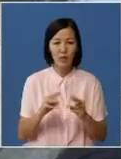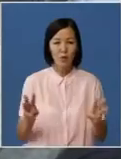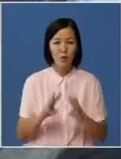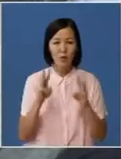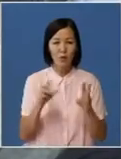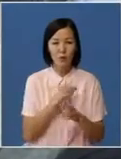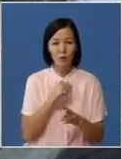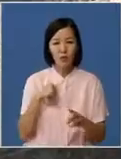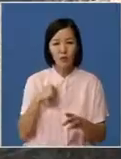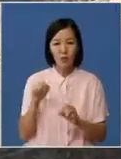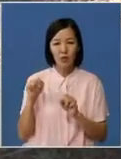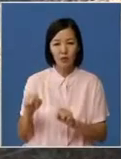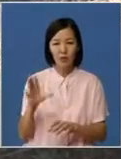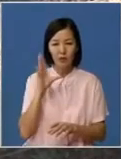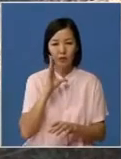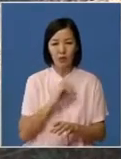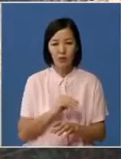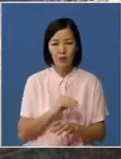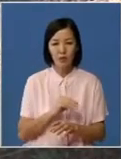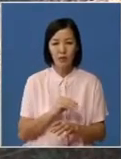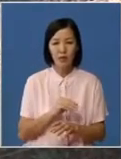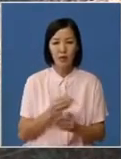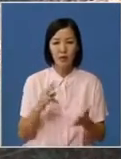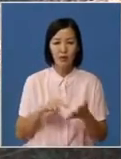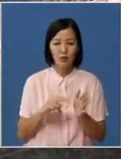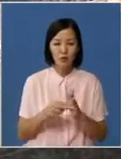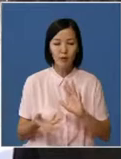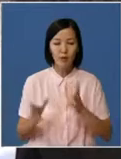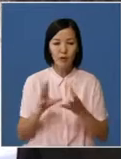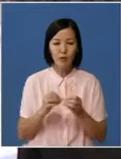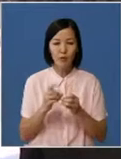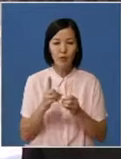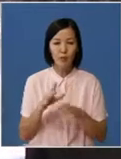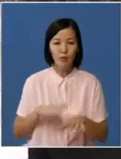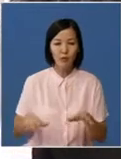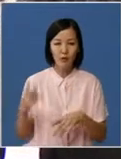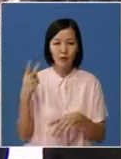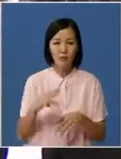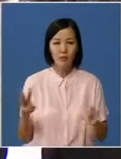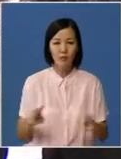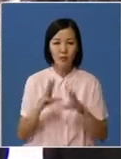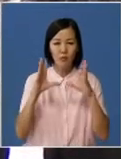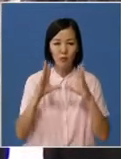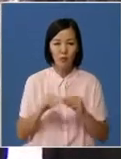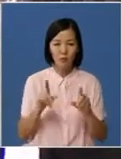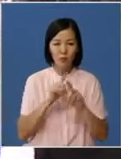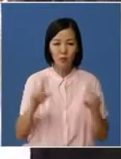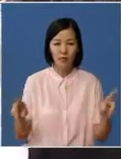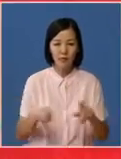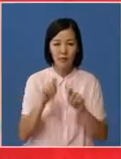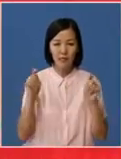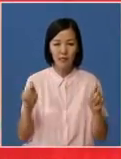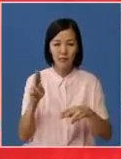отты бөгей тұруға қауқарлы. Жоспар бойынша, биыл өңірдің 11 ауданына 20 өрт сөндіру бекеті салынбақшы. Оған